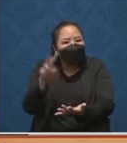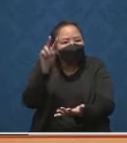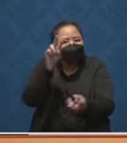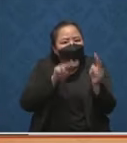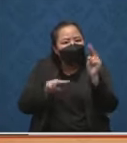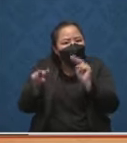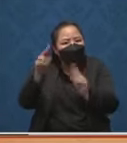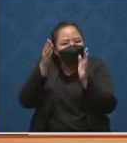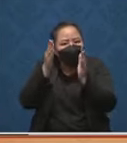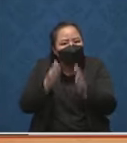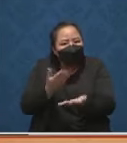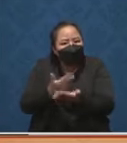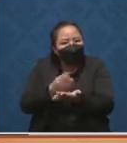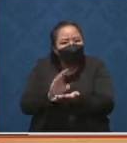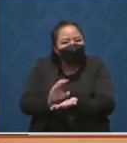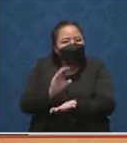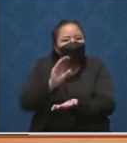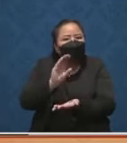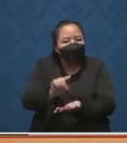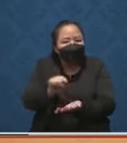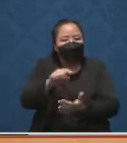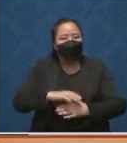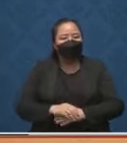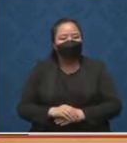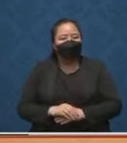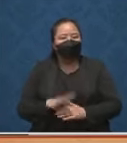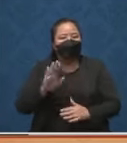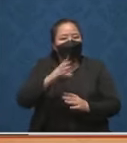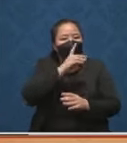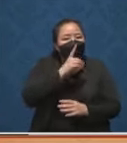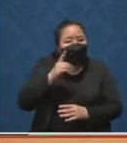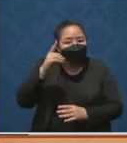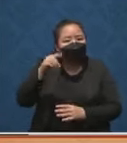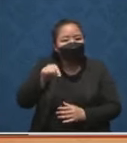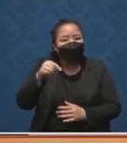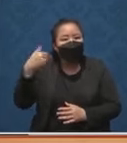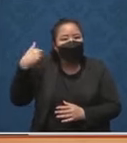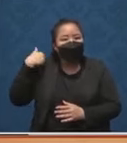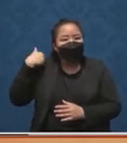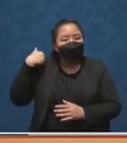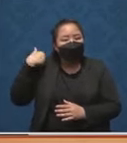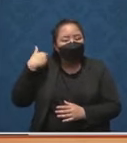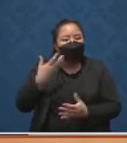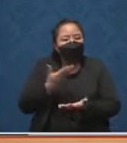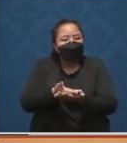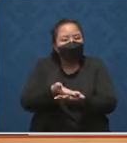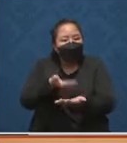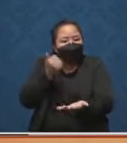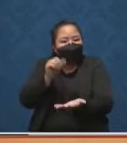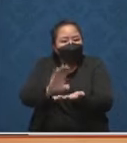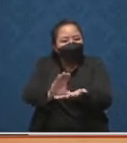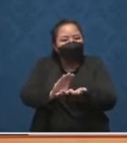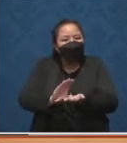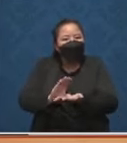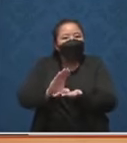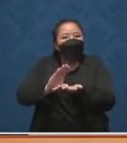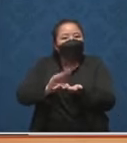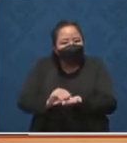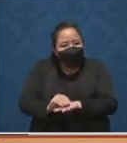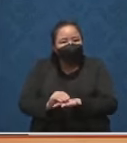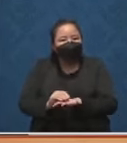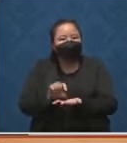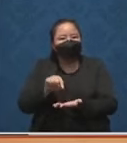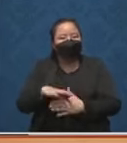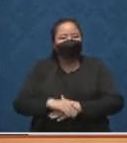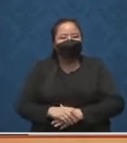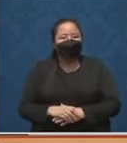านักลงทุนรายใหม่เข้ามาสวมแทน Dtac ซึ่งมีนโยบายที่จะถอนการลงทุนหรือว่าลดการลงทุนจากภูมิภาคนี้ไปแล้ว